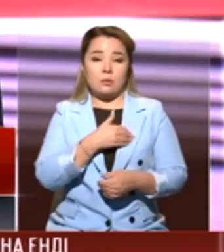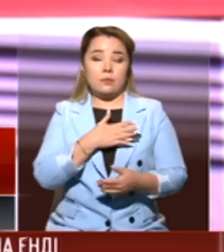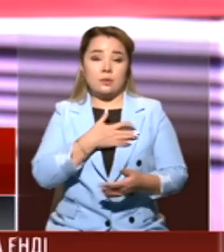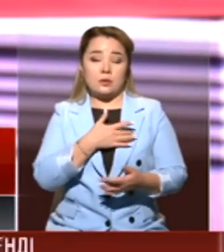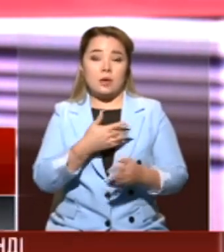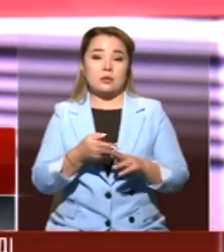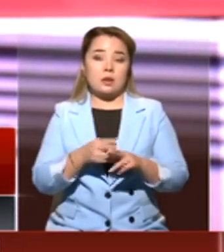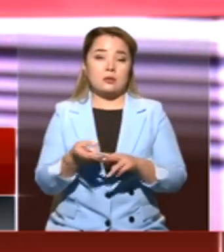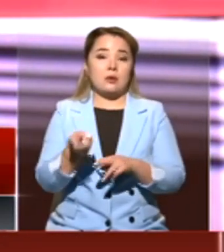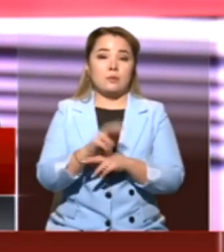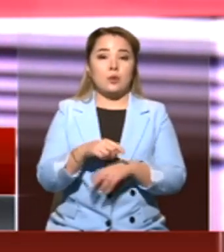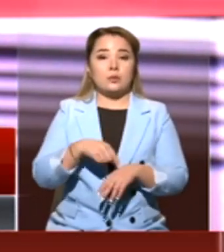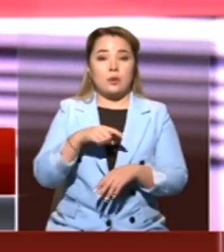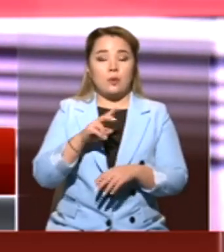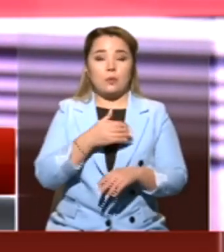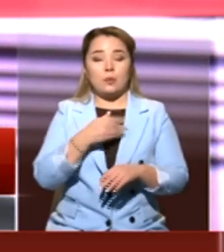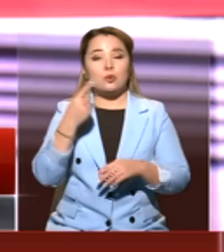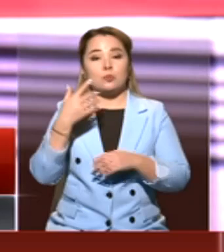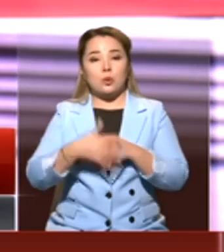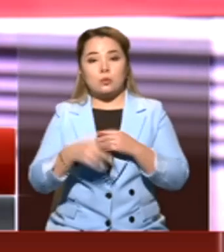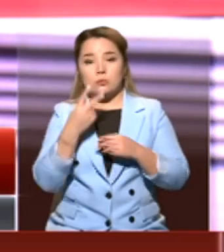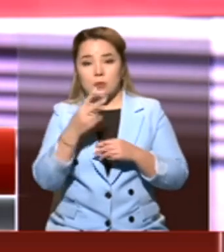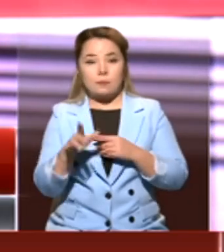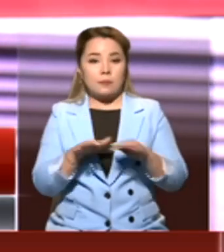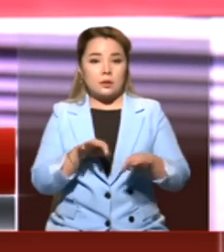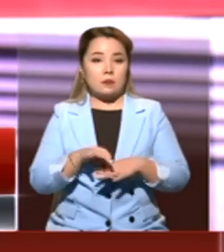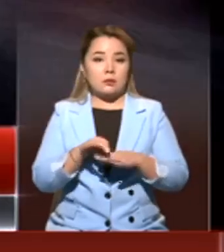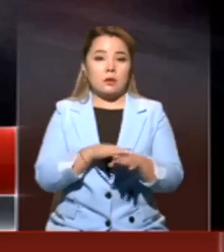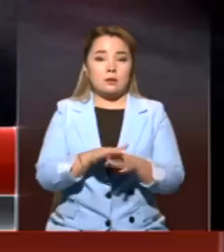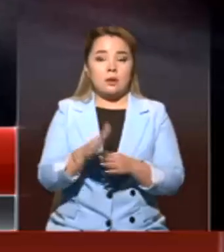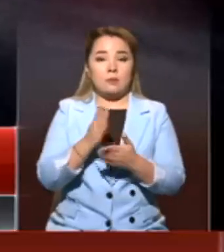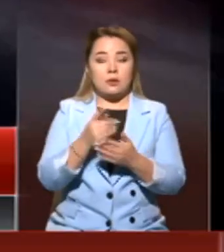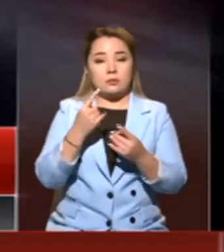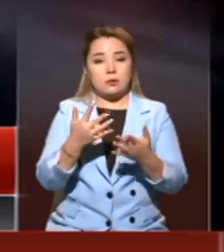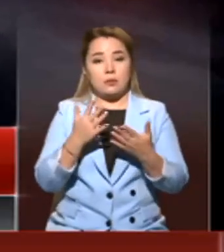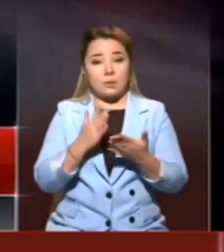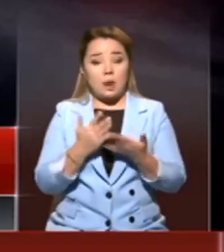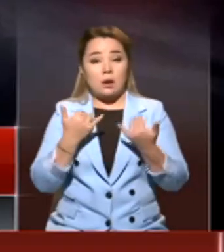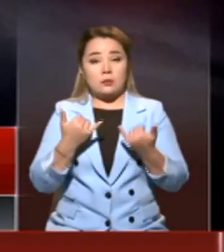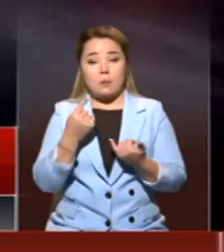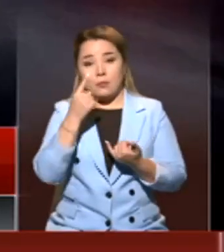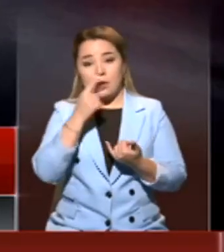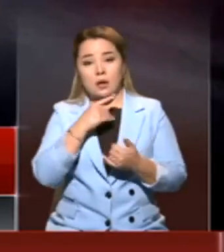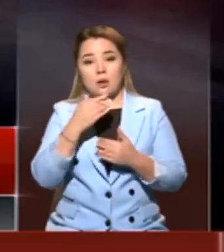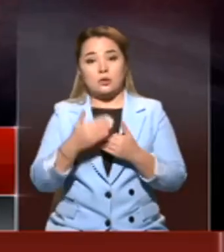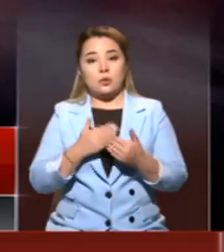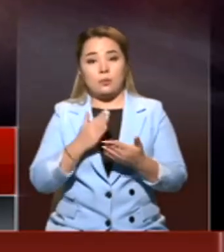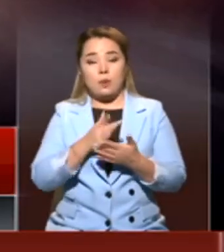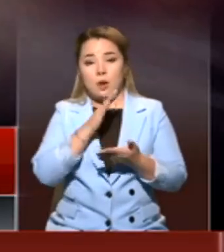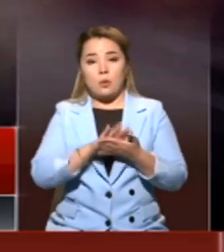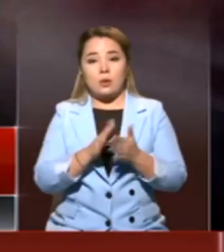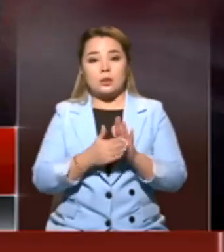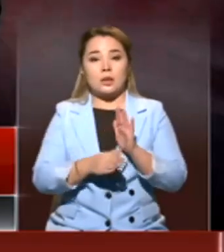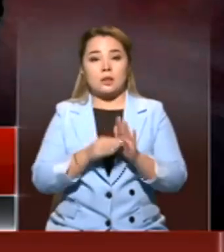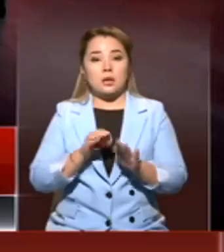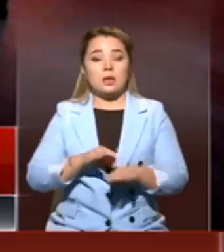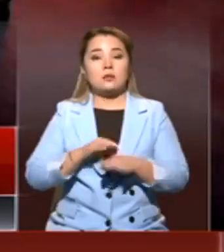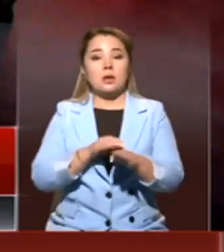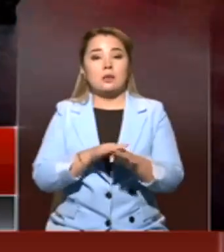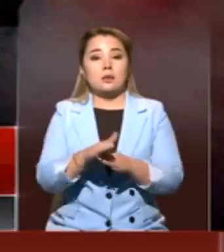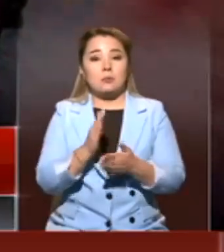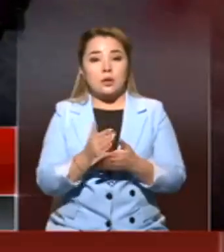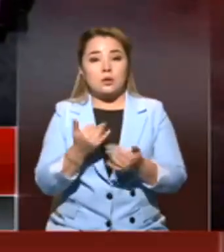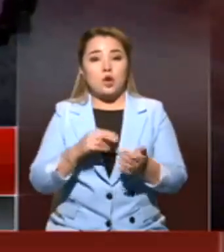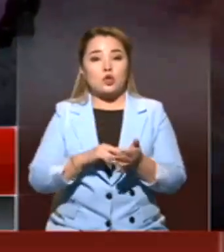жүрегімен келуі, сезіне білуі де, процесті түсінуі. Сондықтан жаңағы әлі бір айға жуық уақыт бар, білесіздер. Сайлауға біз